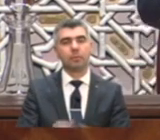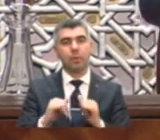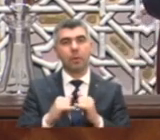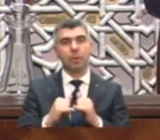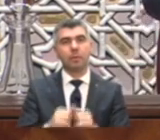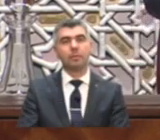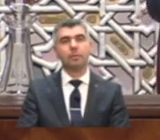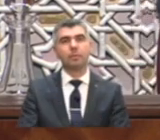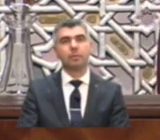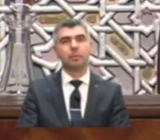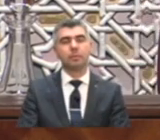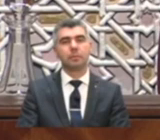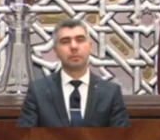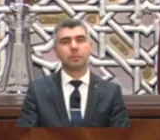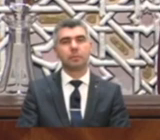زيوك سقيم غير موقع